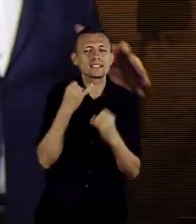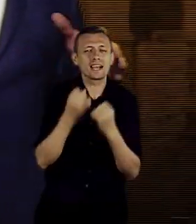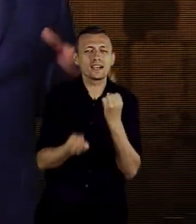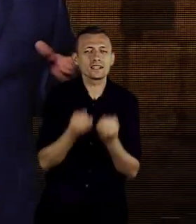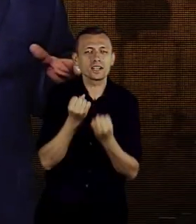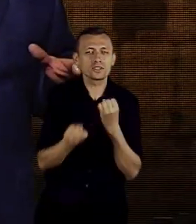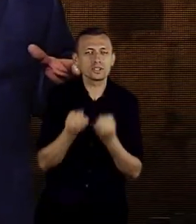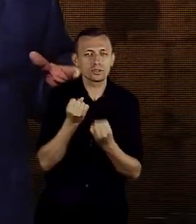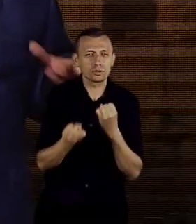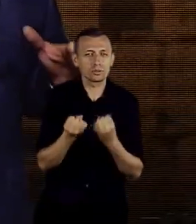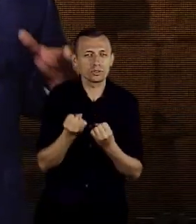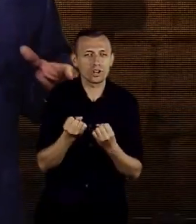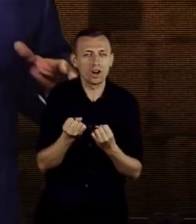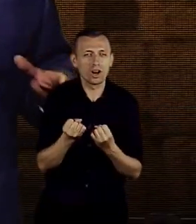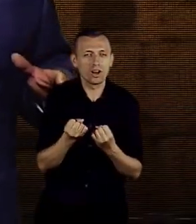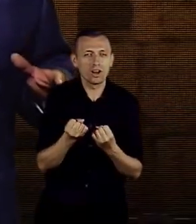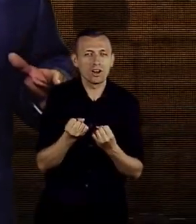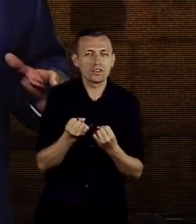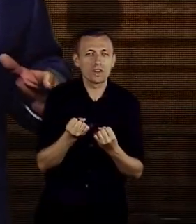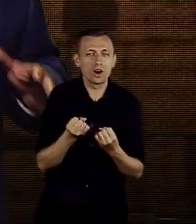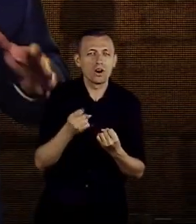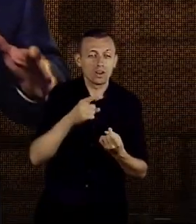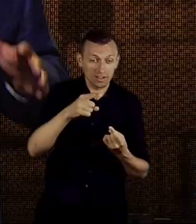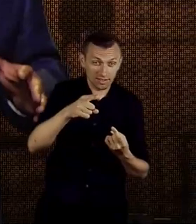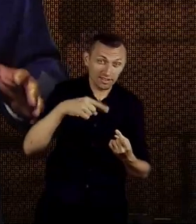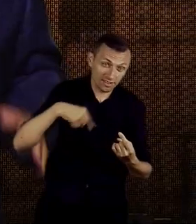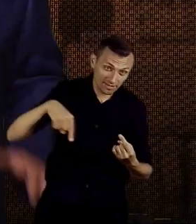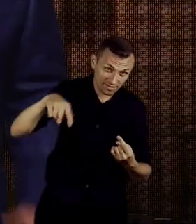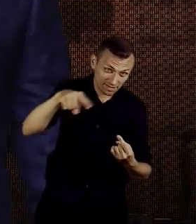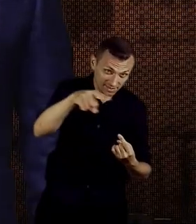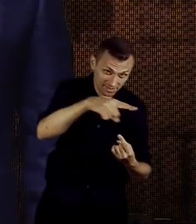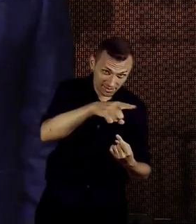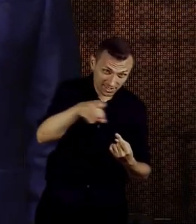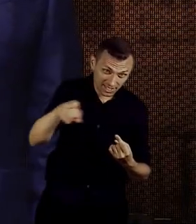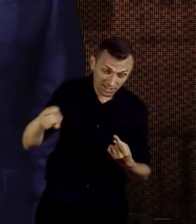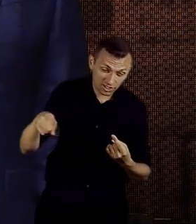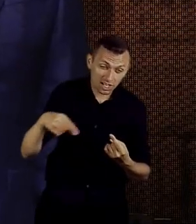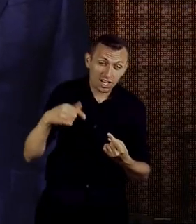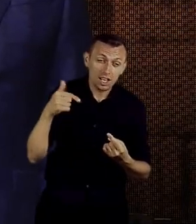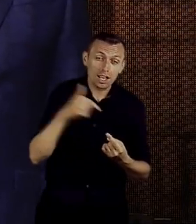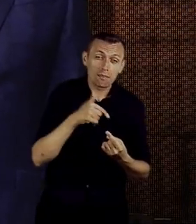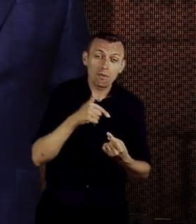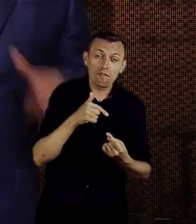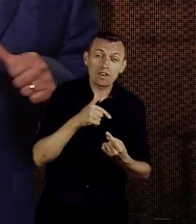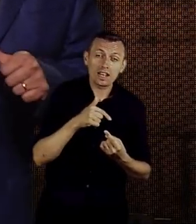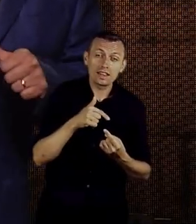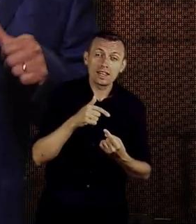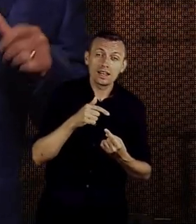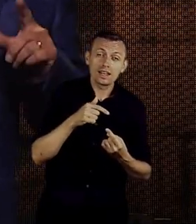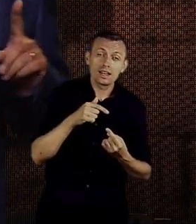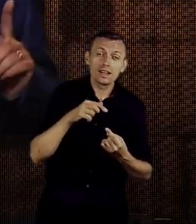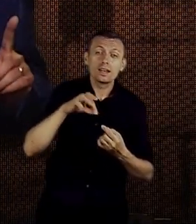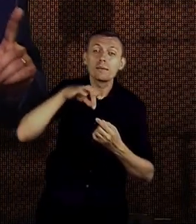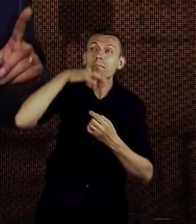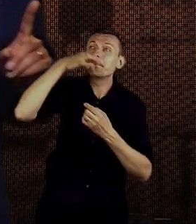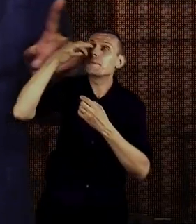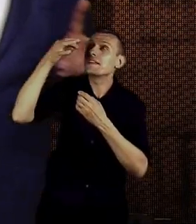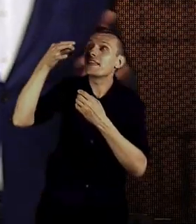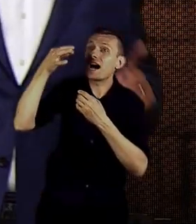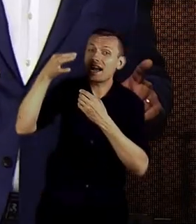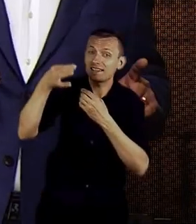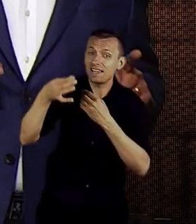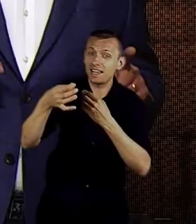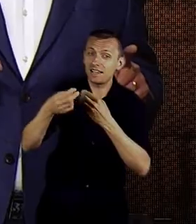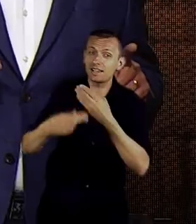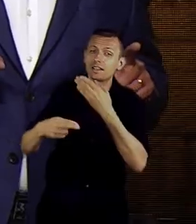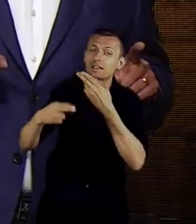w stanie ofiarować Bogu to, co kochasz najbardziej? I dziś ta historia do tego punktu nas